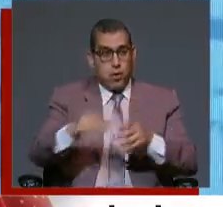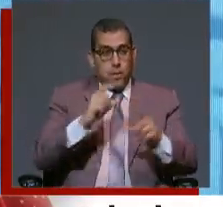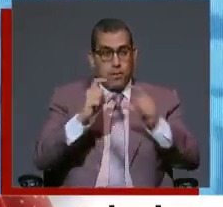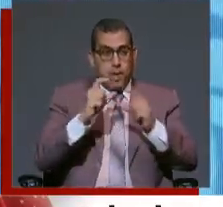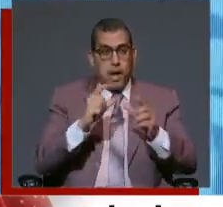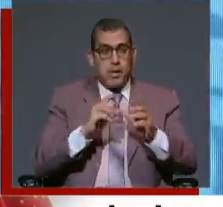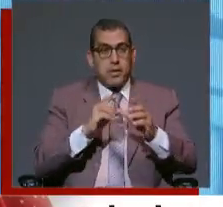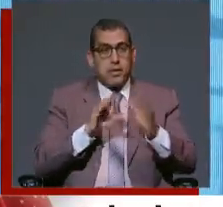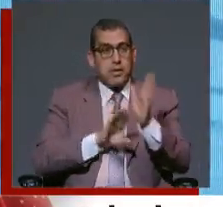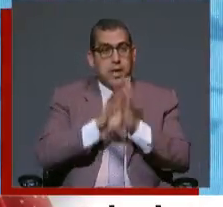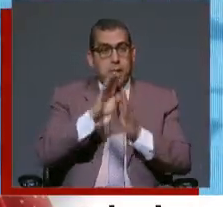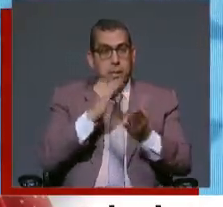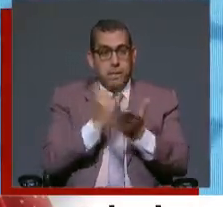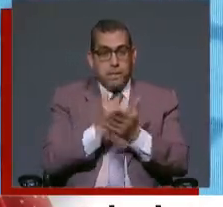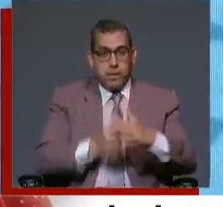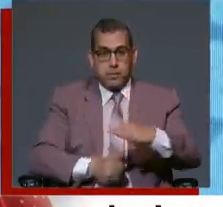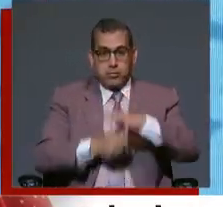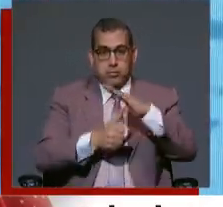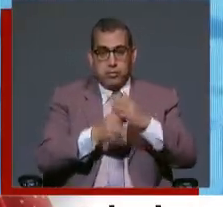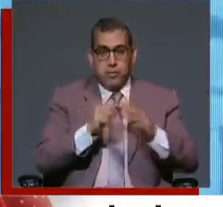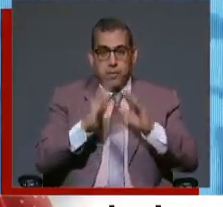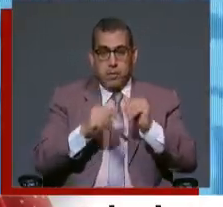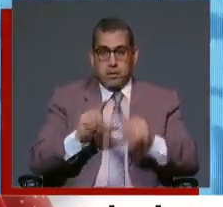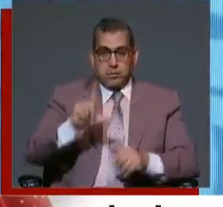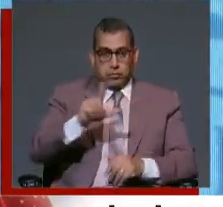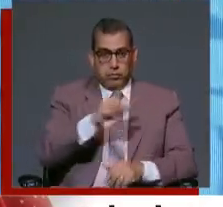الأفريقي، كبار المسؤولين بجمهورية مصر العربية،